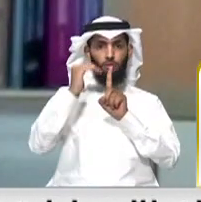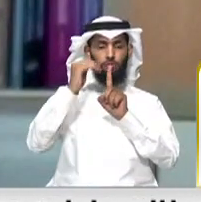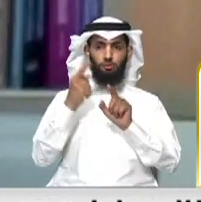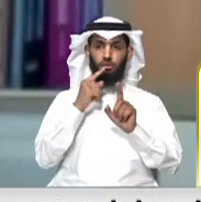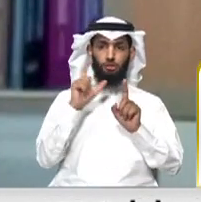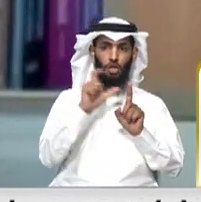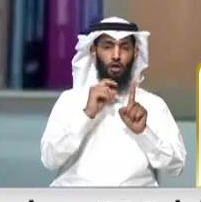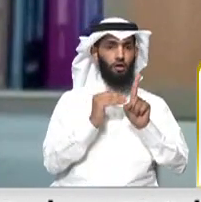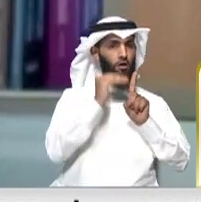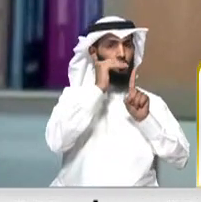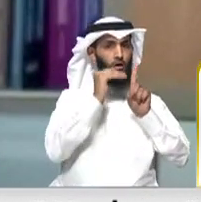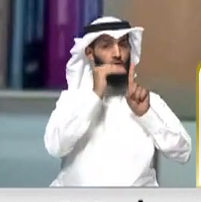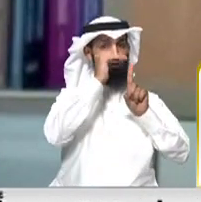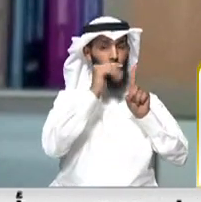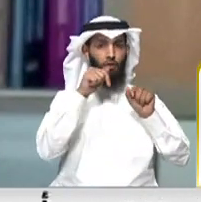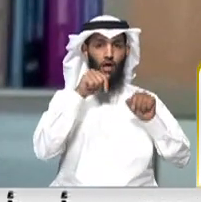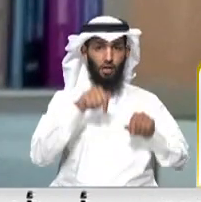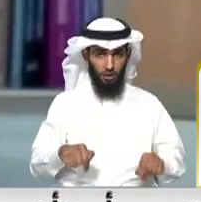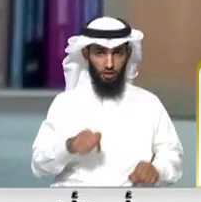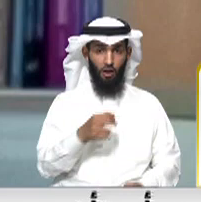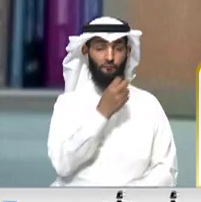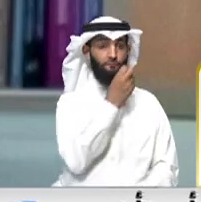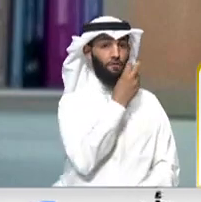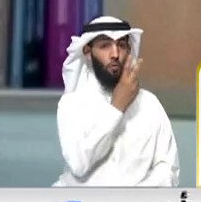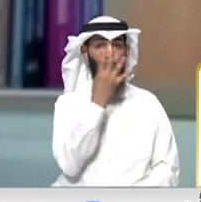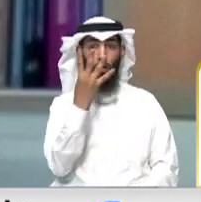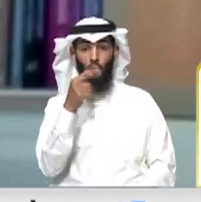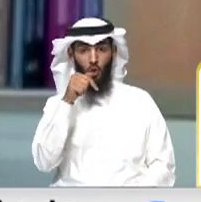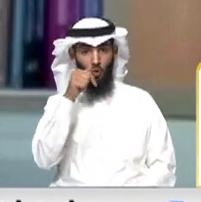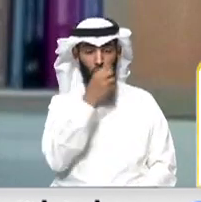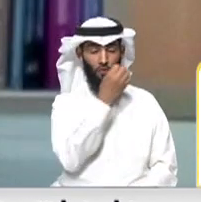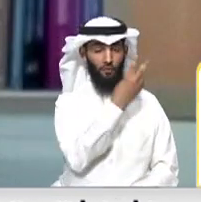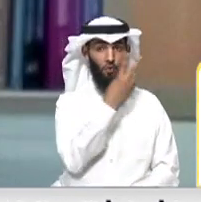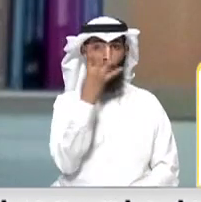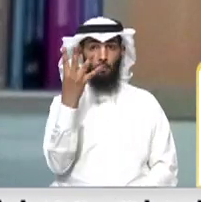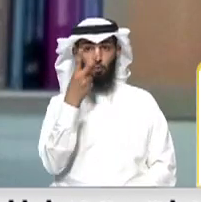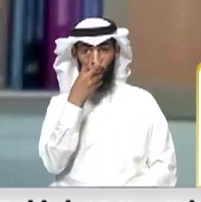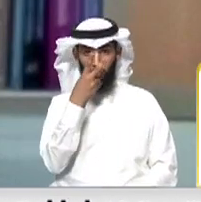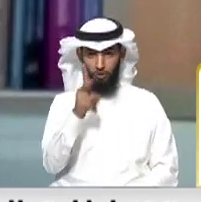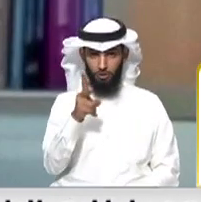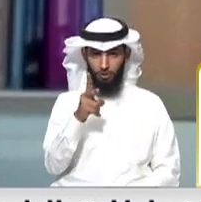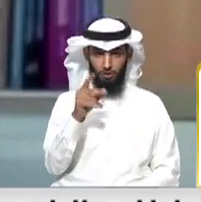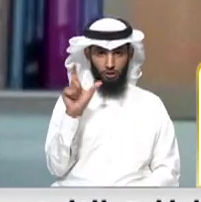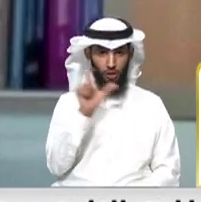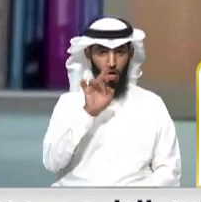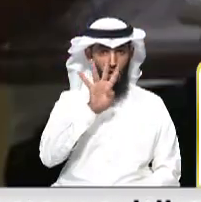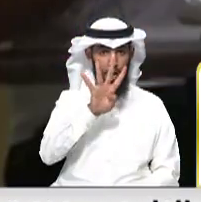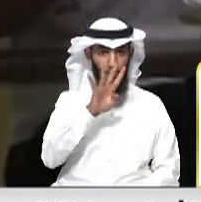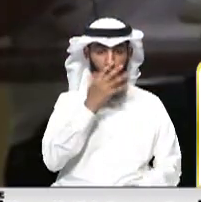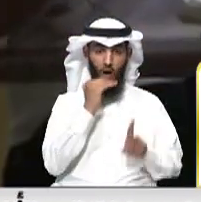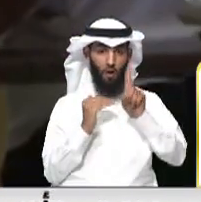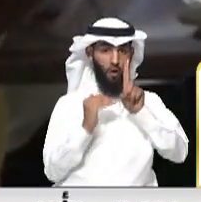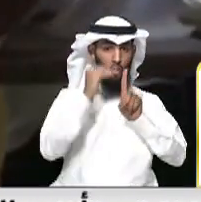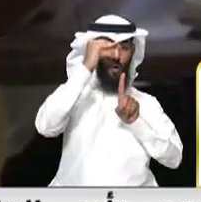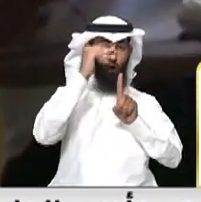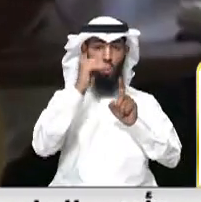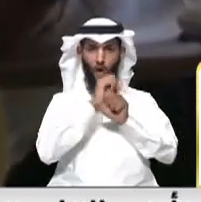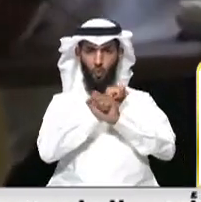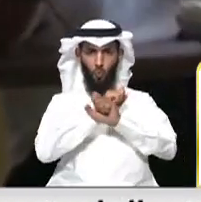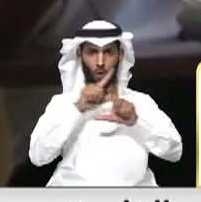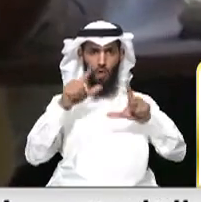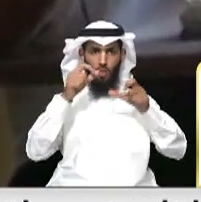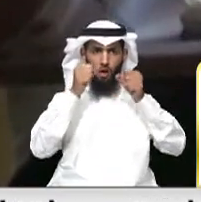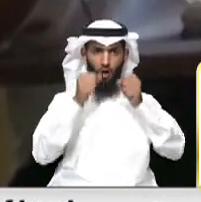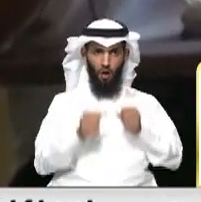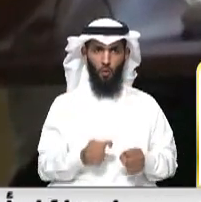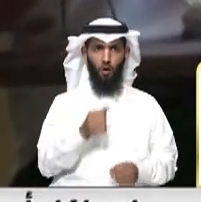السابقه وهذه واحده من اطول سلسله من سجلات درجات الحراره التي شاهدناها في العقود الاخيره العالم شهد ظواهر